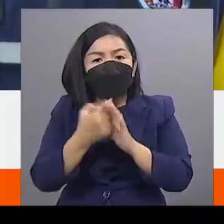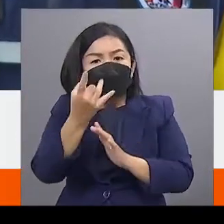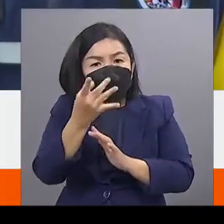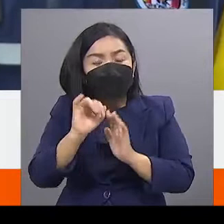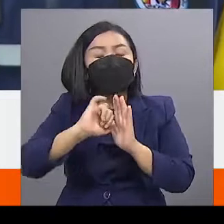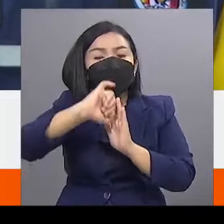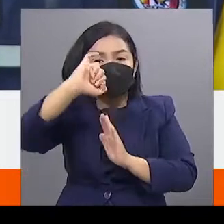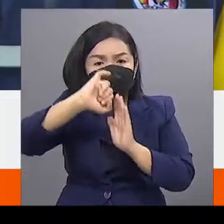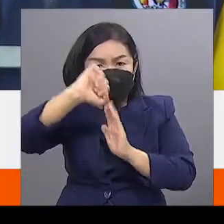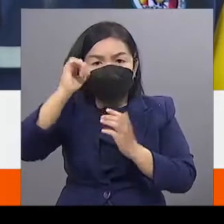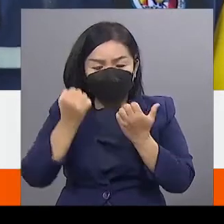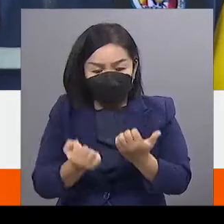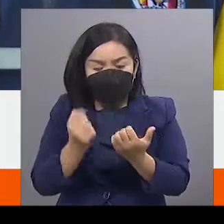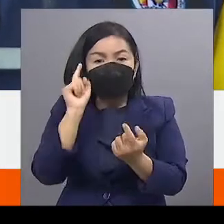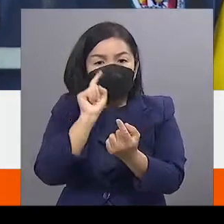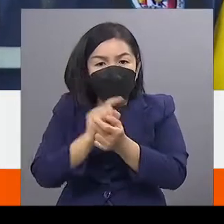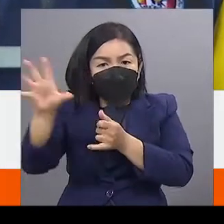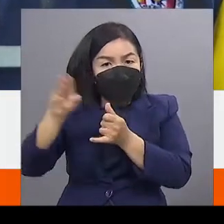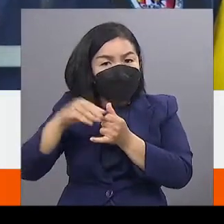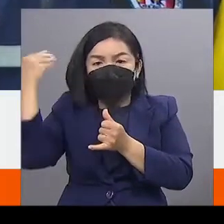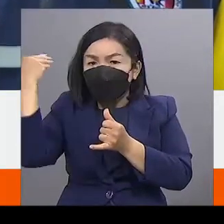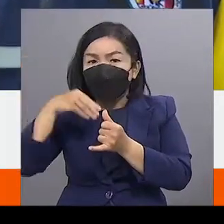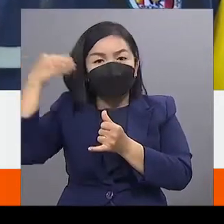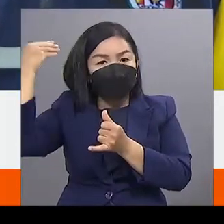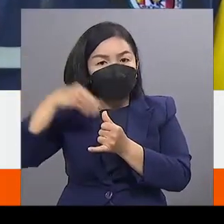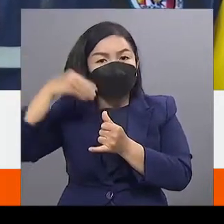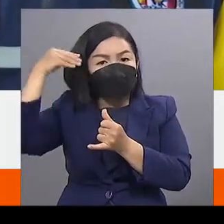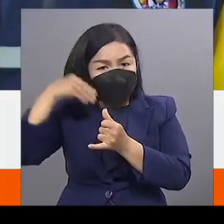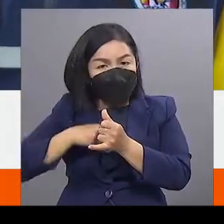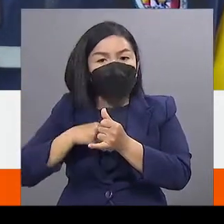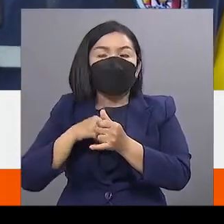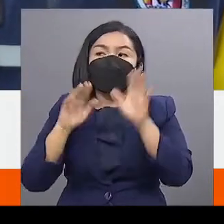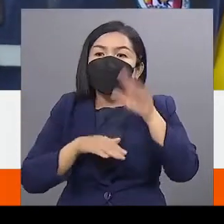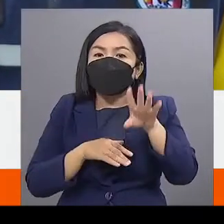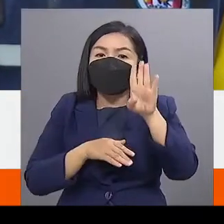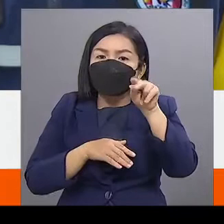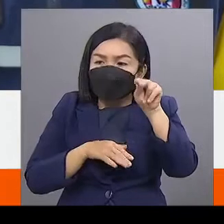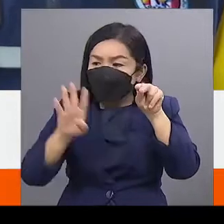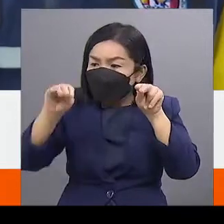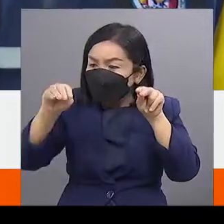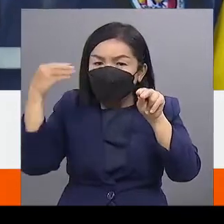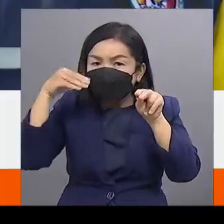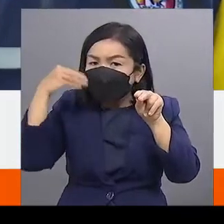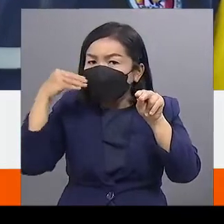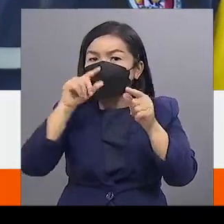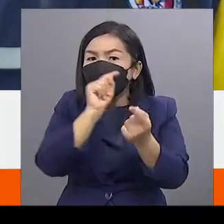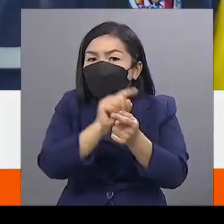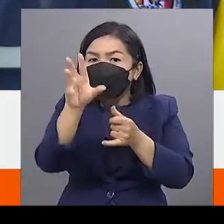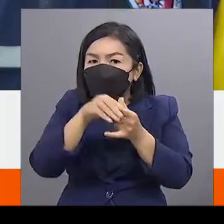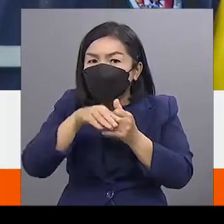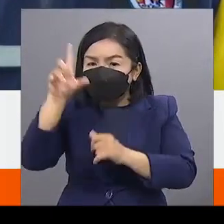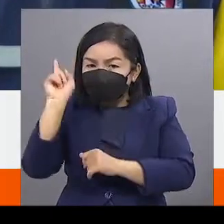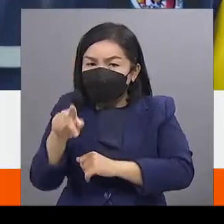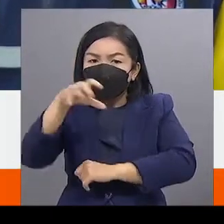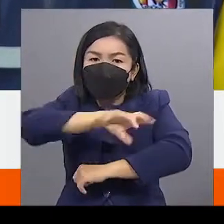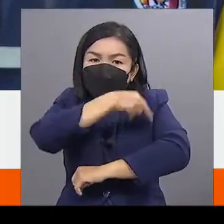ายังพบผู้ติดเชื้อรายวันนะครับแต่ตัวเลขเราไม่มากนักนะครับ 3-40 รายต่อวันในขณะที่เรามีโรงพยาบาลสนามนะครับเรามี